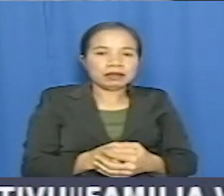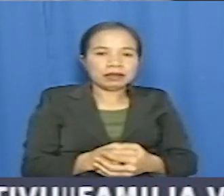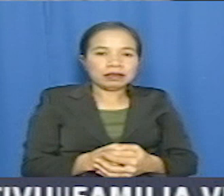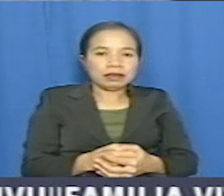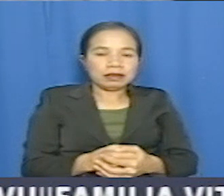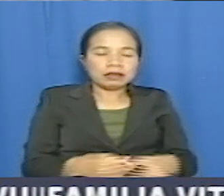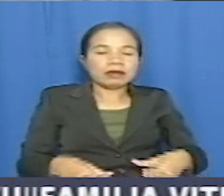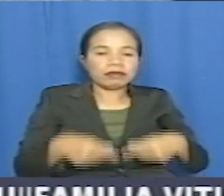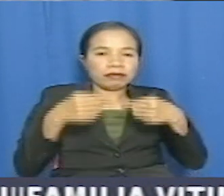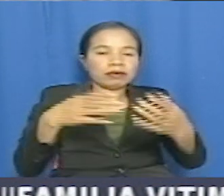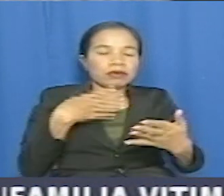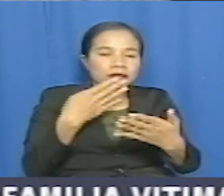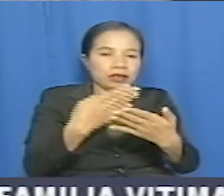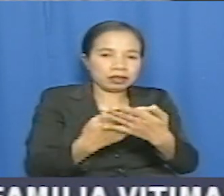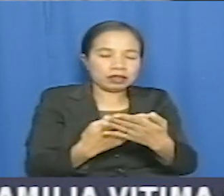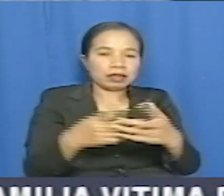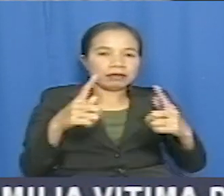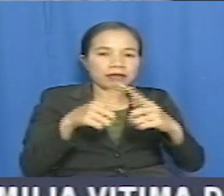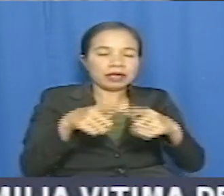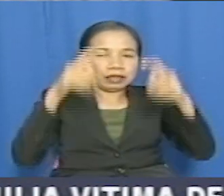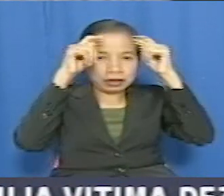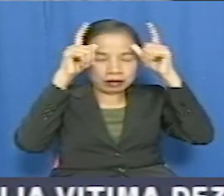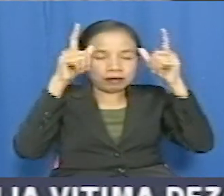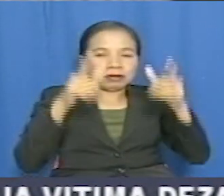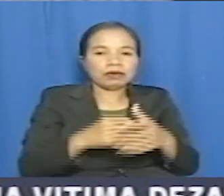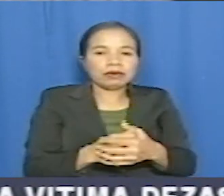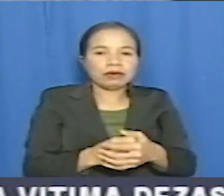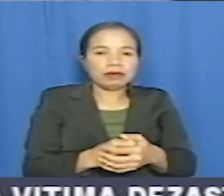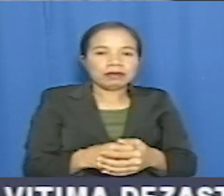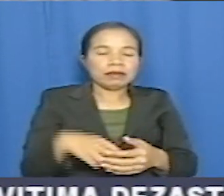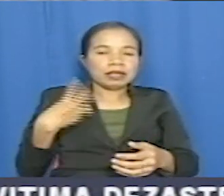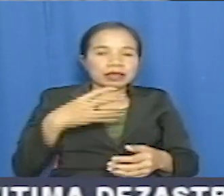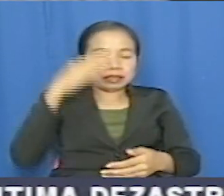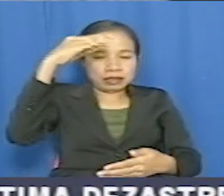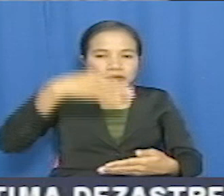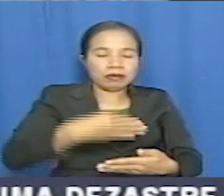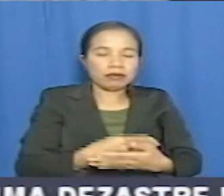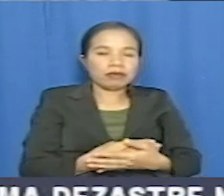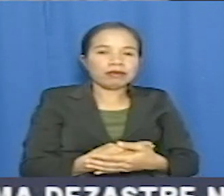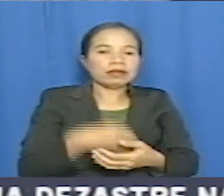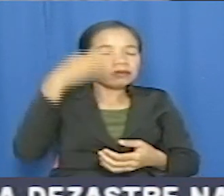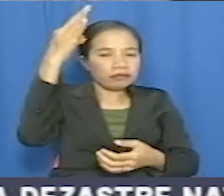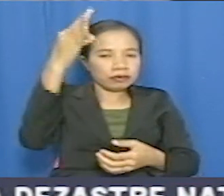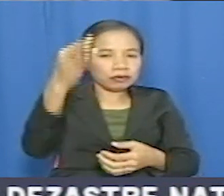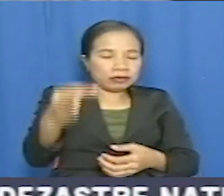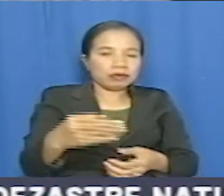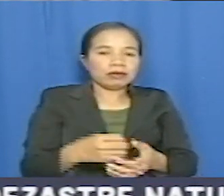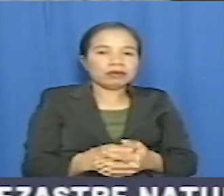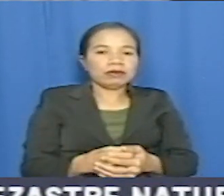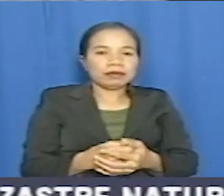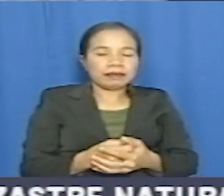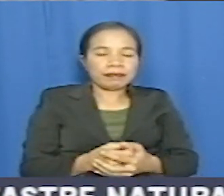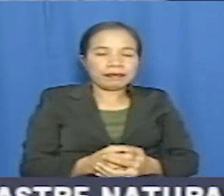fo beneficio ba timor lotus liliu ba eten oan ngobe wan sira abang baro se tuir